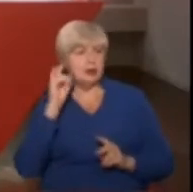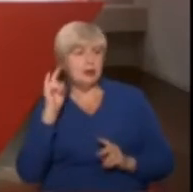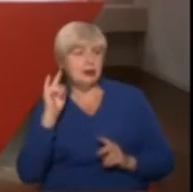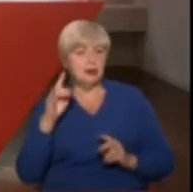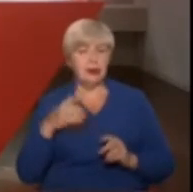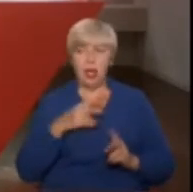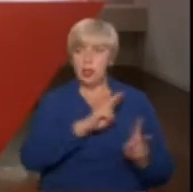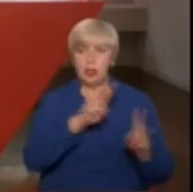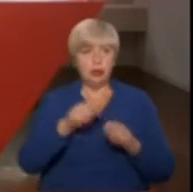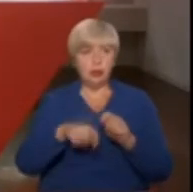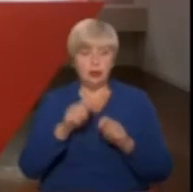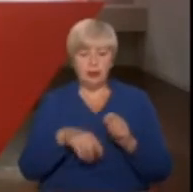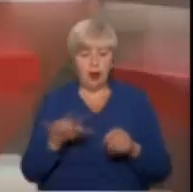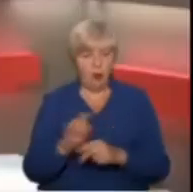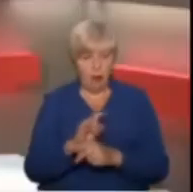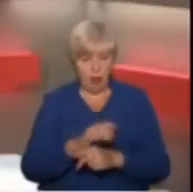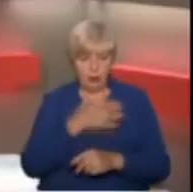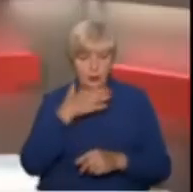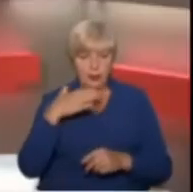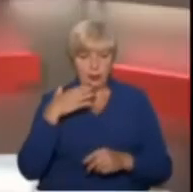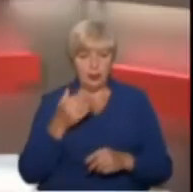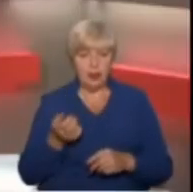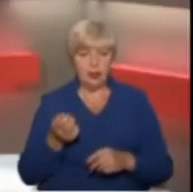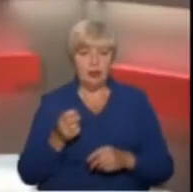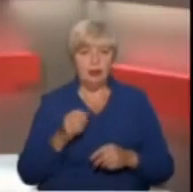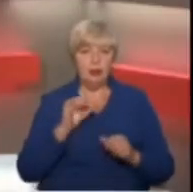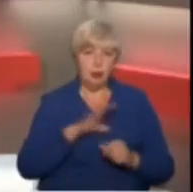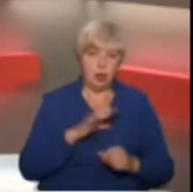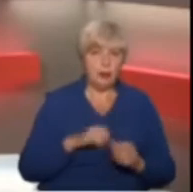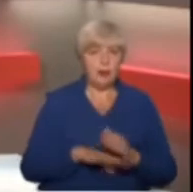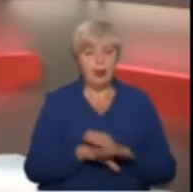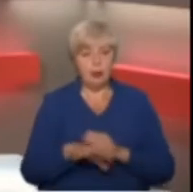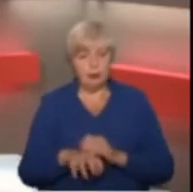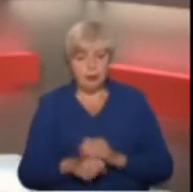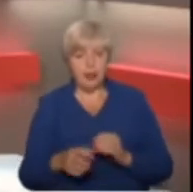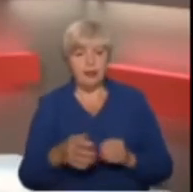перевірялися, заходили батьки, щось там були і пограбування, були і